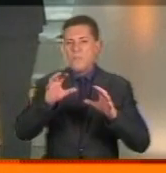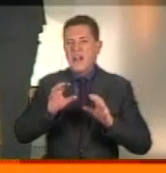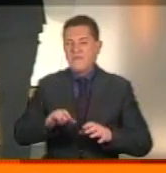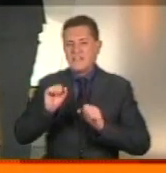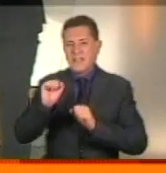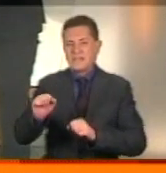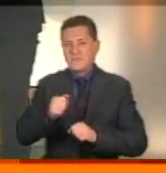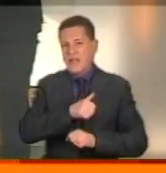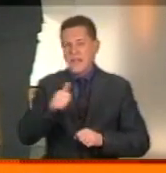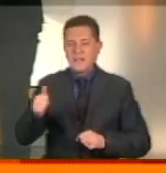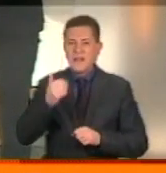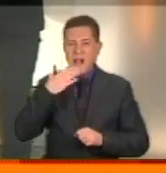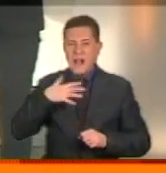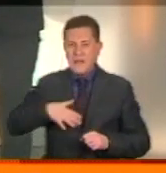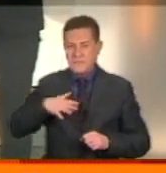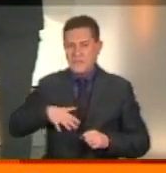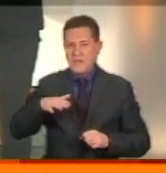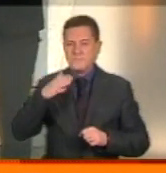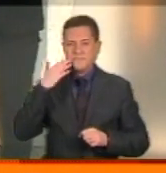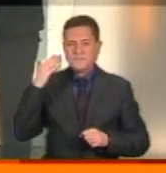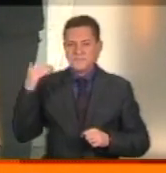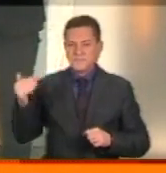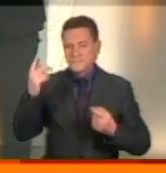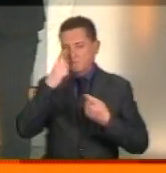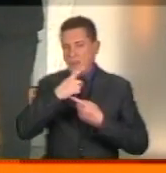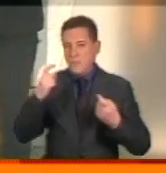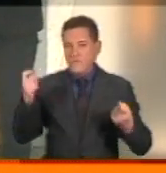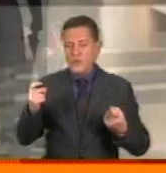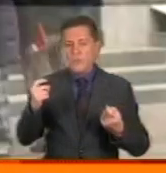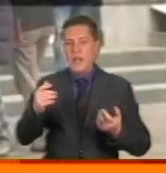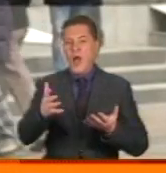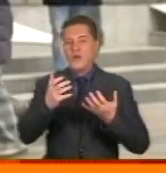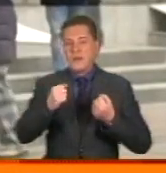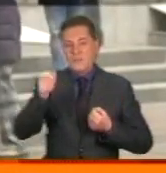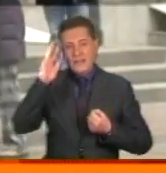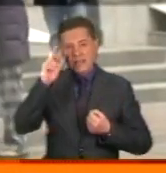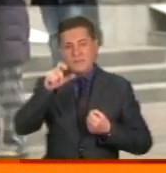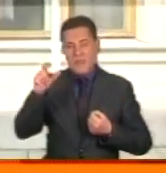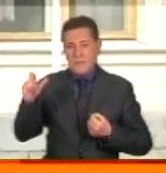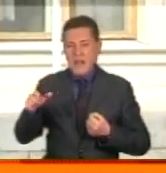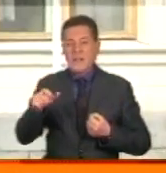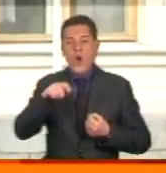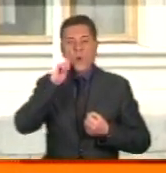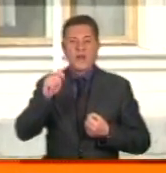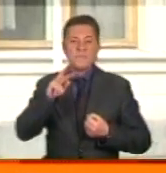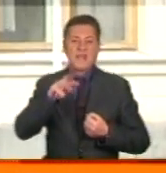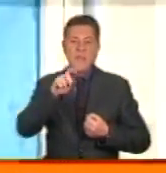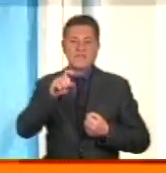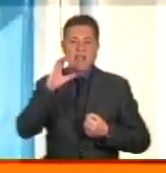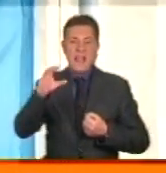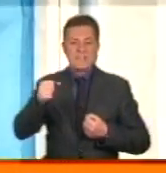вигадки лідери кримських татар уже повідомили. Зусилля Меджлісу підтримали і дипломати. А над українським МЗС сьогодні